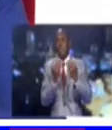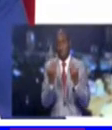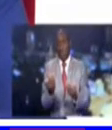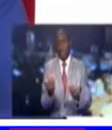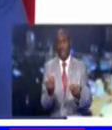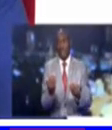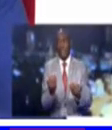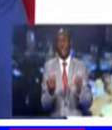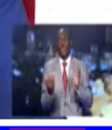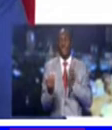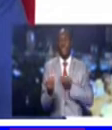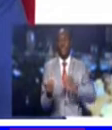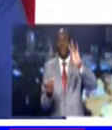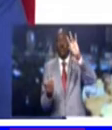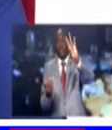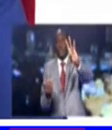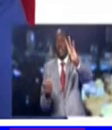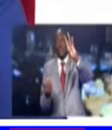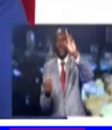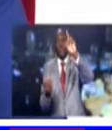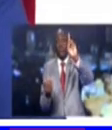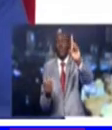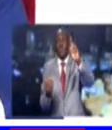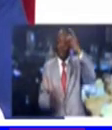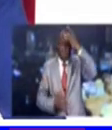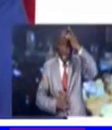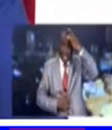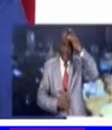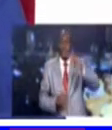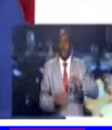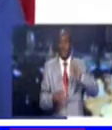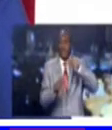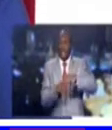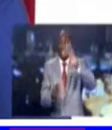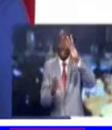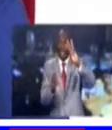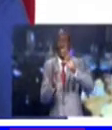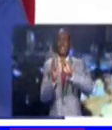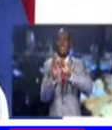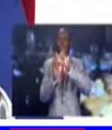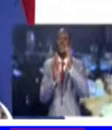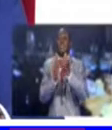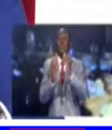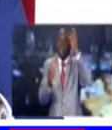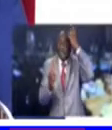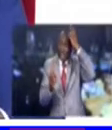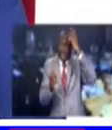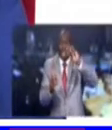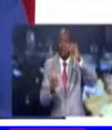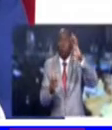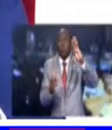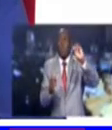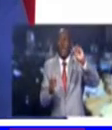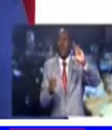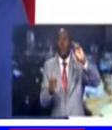sommes aujourd'hui 1,60 of mana ou traitements dans les quatre arrondissements de draka ainsi qu'en bas où il